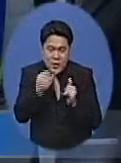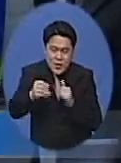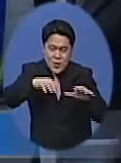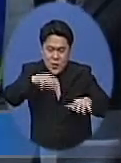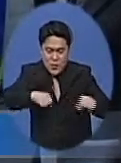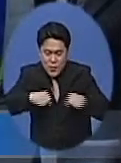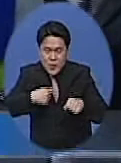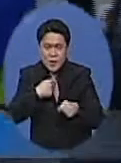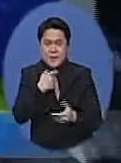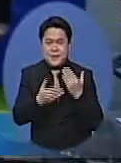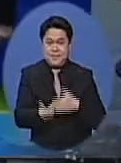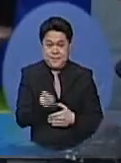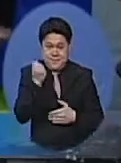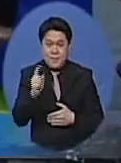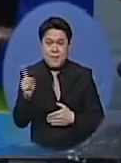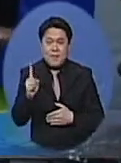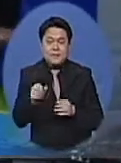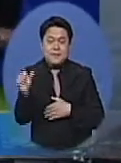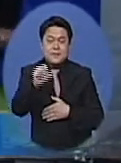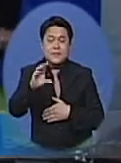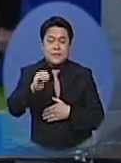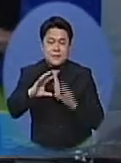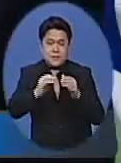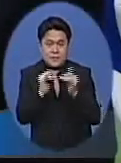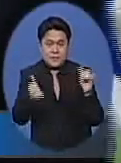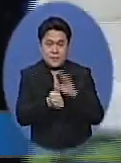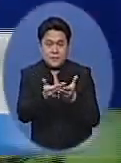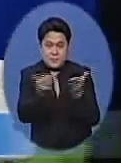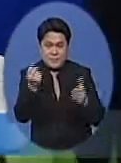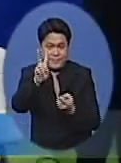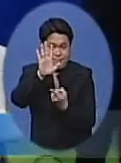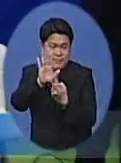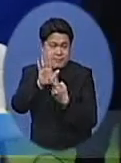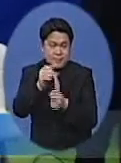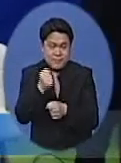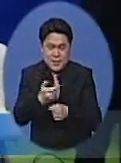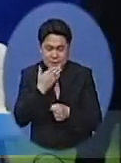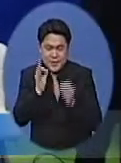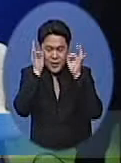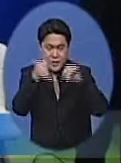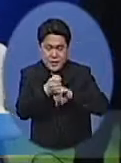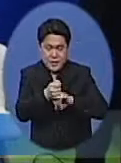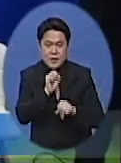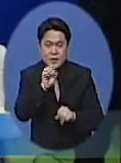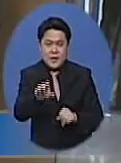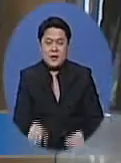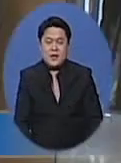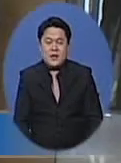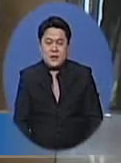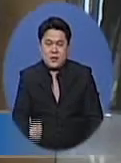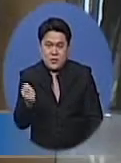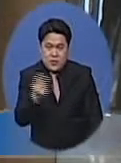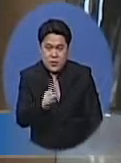현장에서 일해온 경험을 토대로 5천만 국민에게 희망이 되는 방송을 만들 수 있도록 노력하겠다고 밝혔습니다.